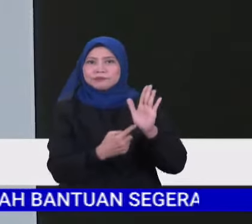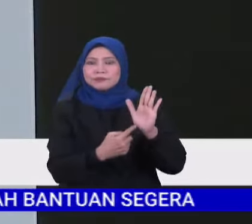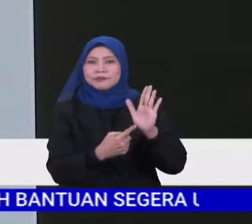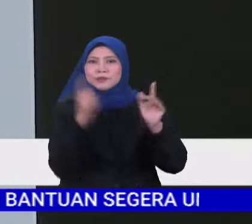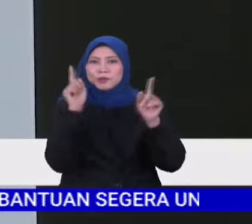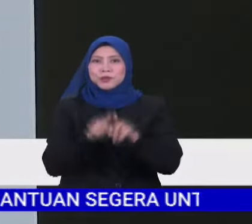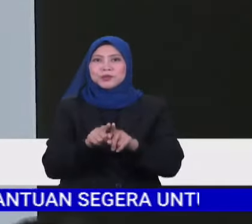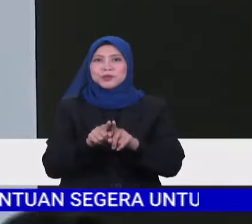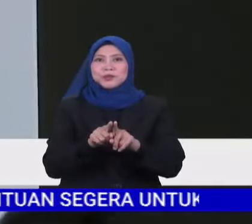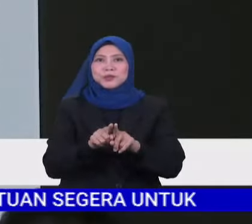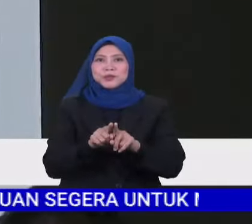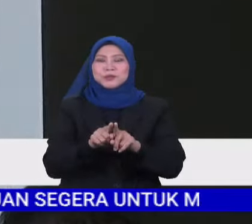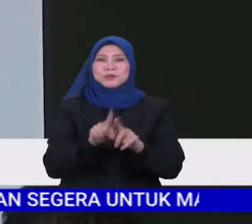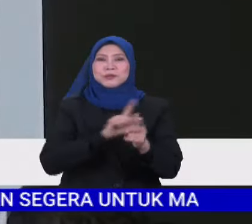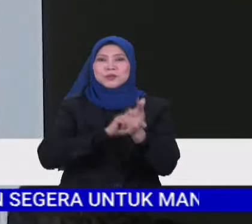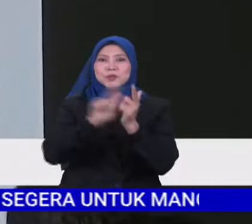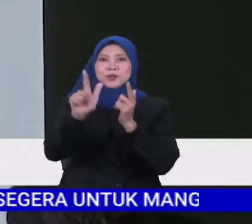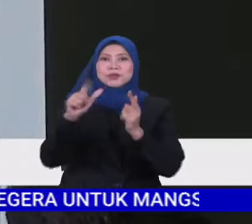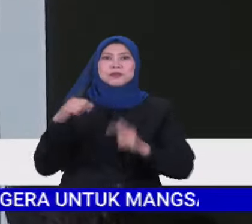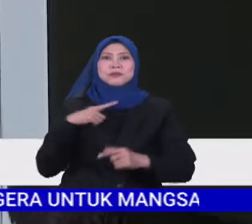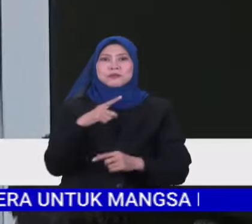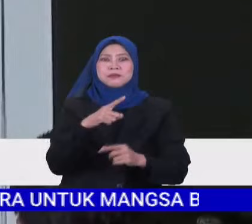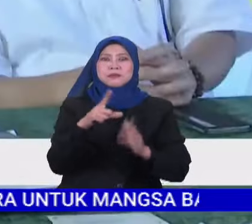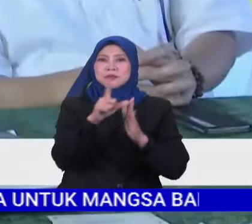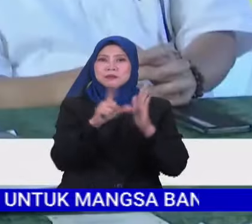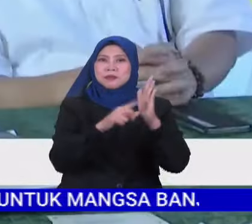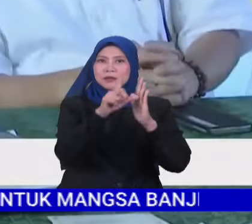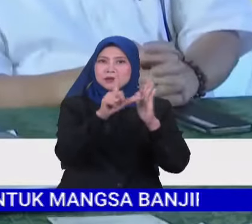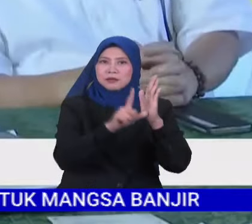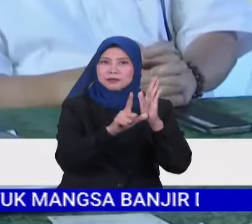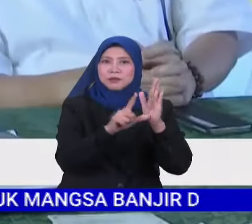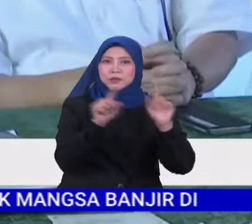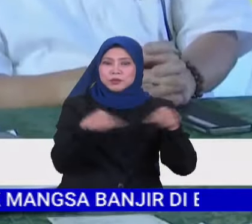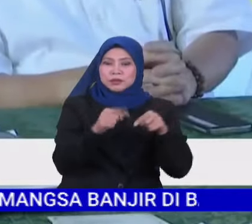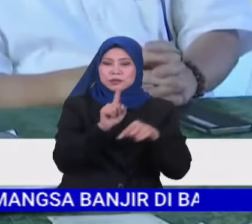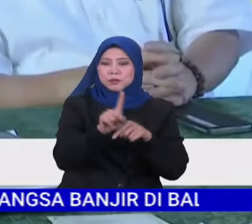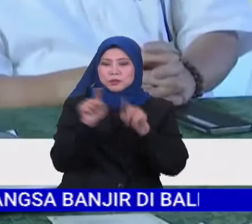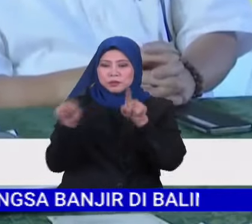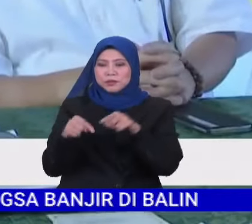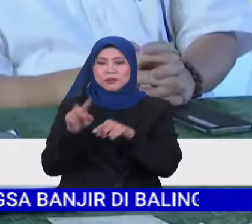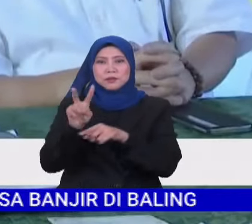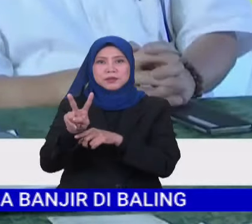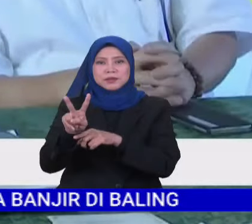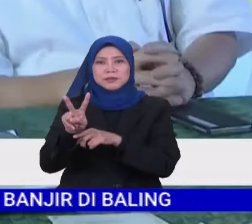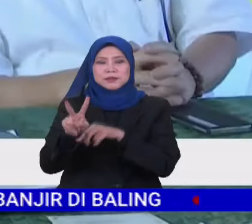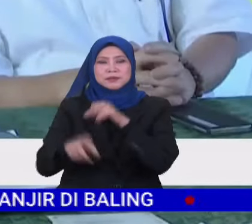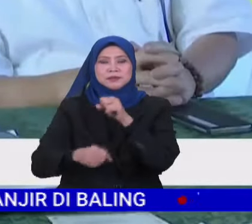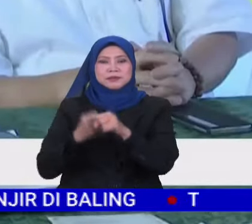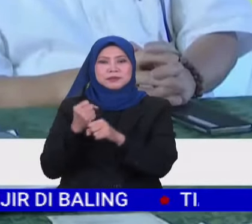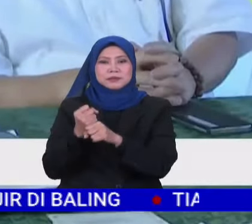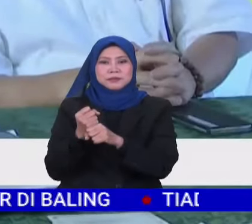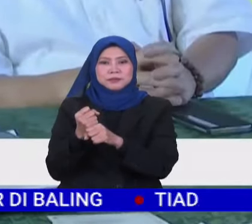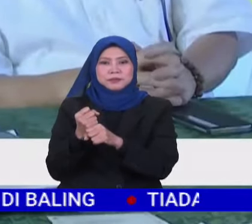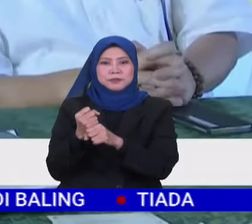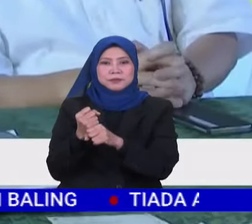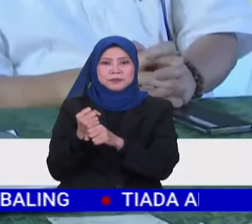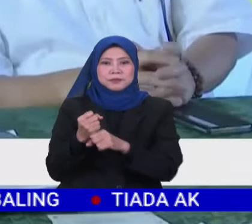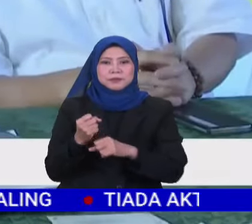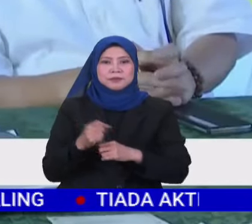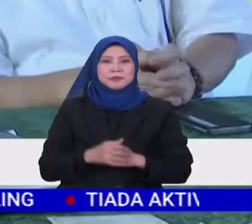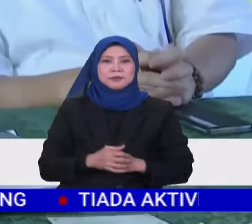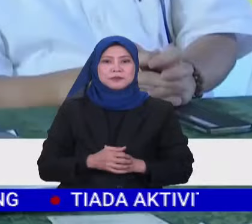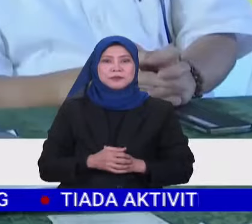meluluskan perubahan kelembagaan jihad wakil 10529 tahun sebagai